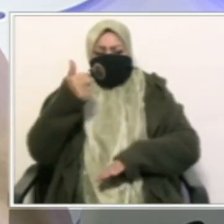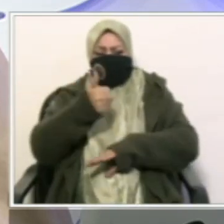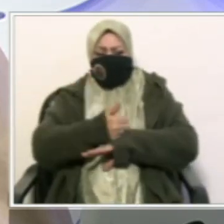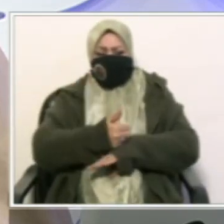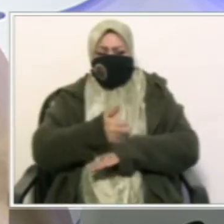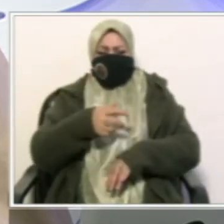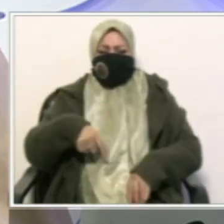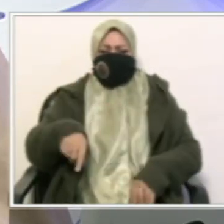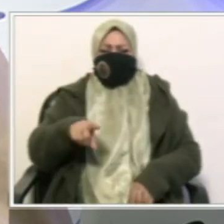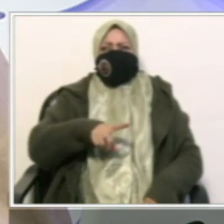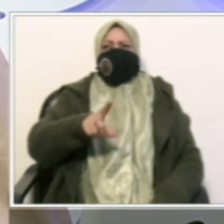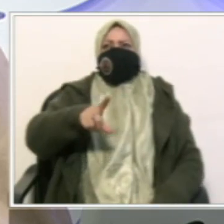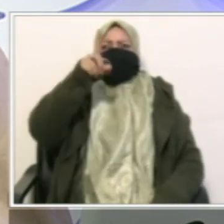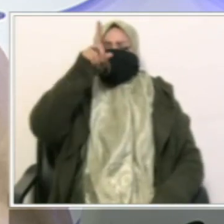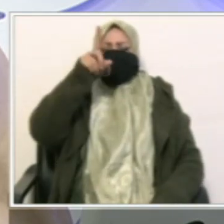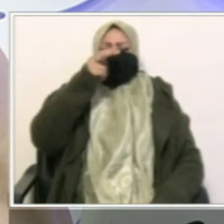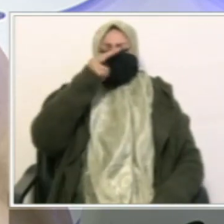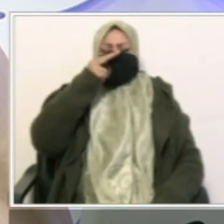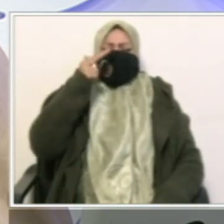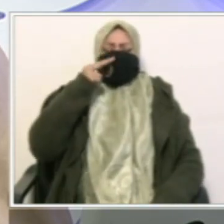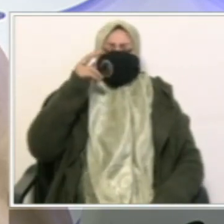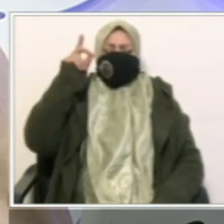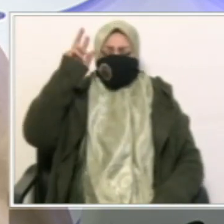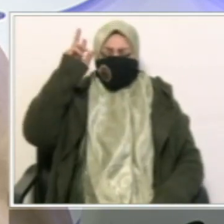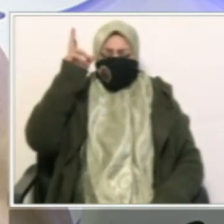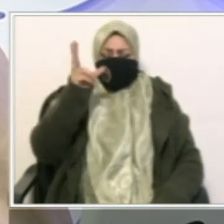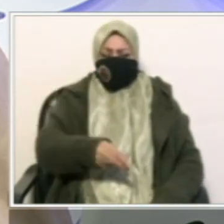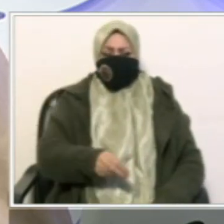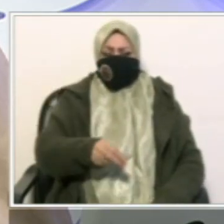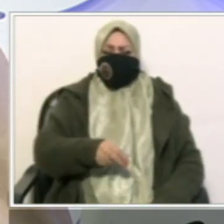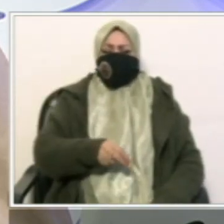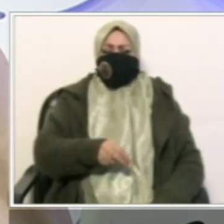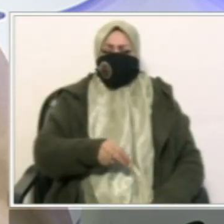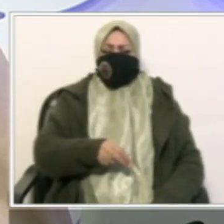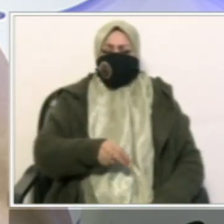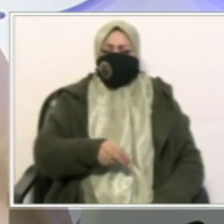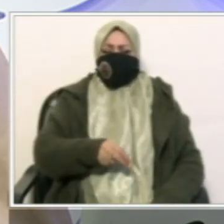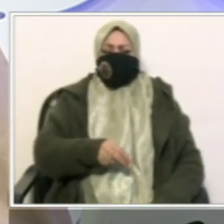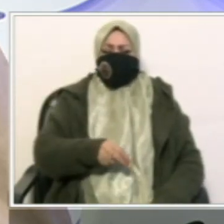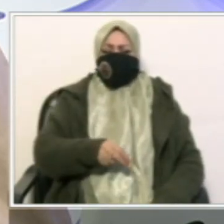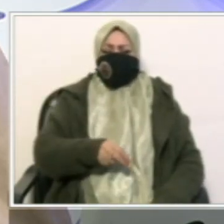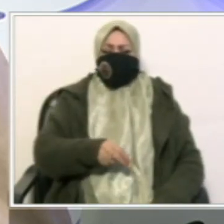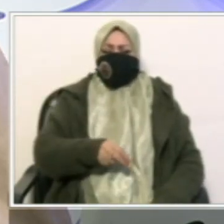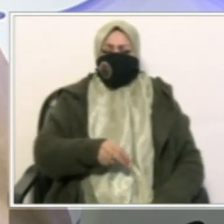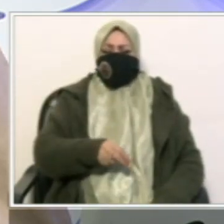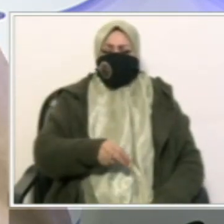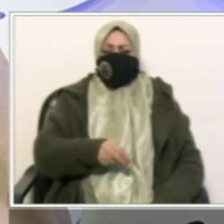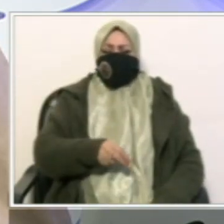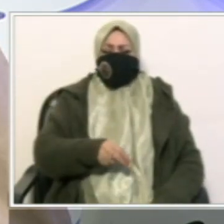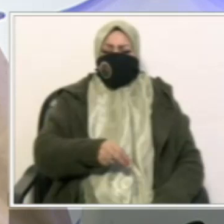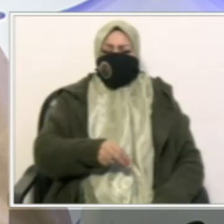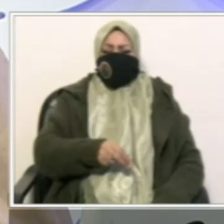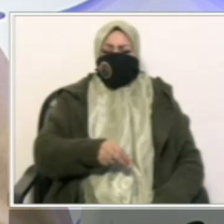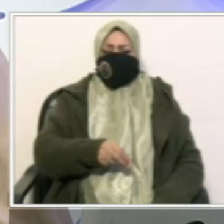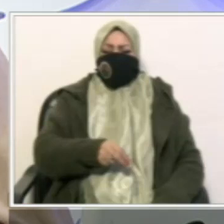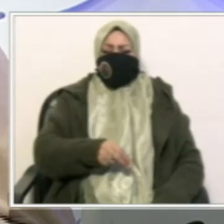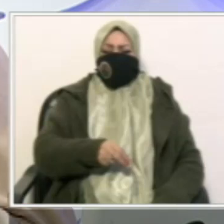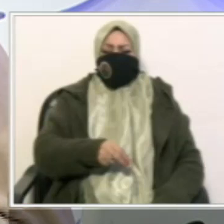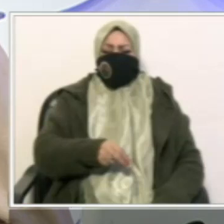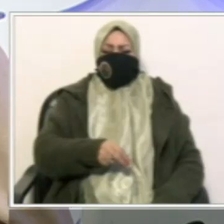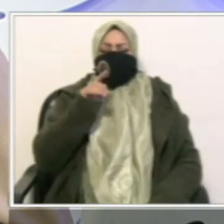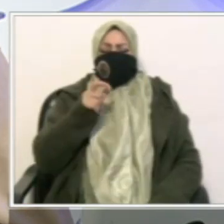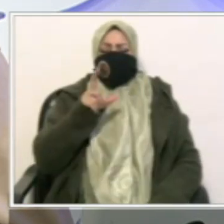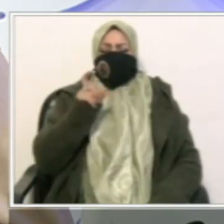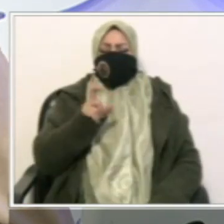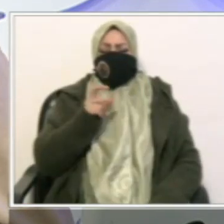ينصر هذا الدين كما نصر البخاري سنة النبي والنيسابوري وابن ماجة، هؤلاء ليسوا من